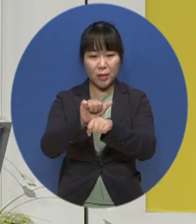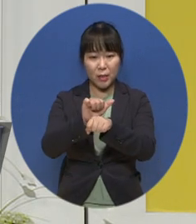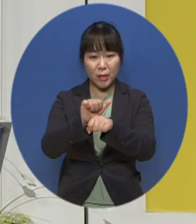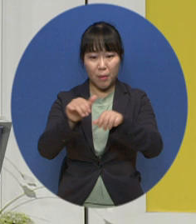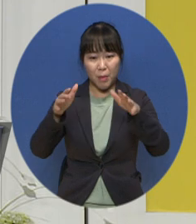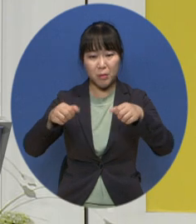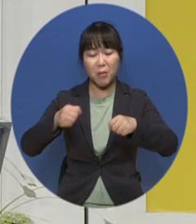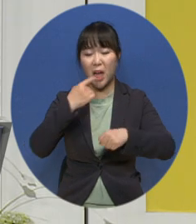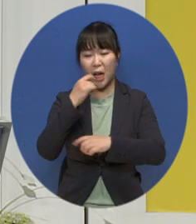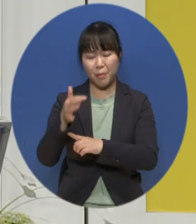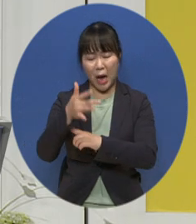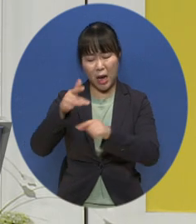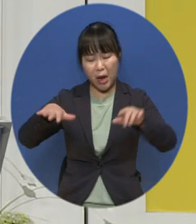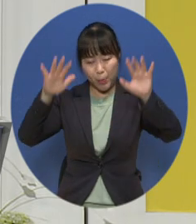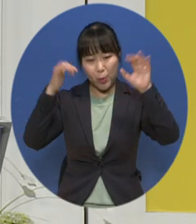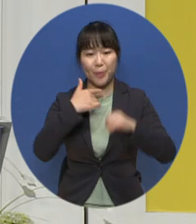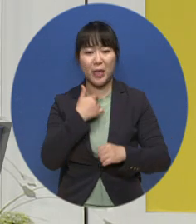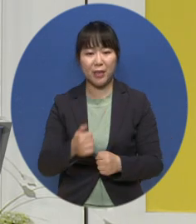버렸는데